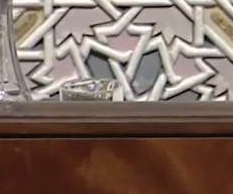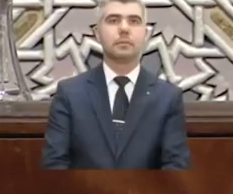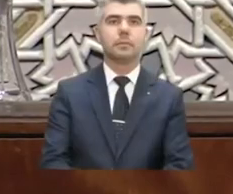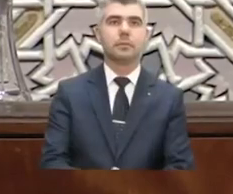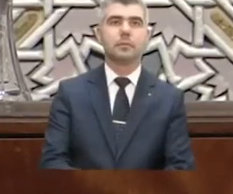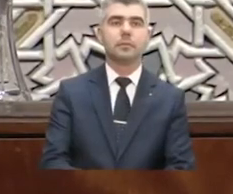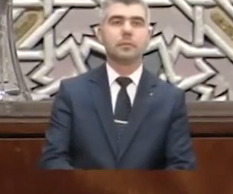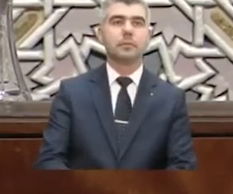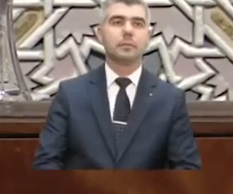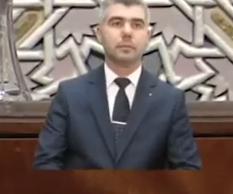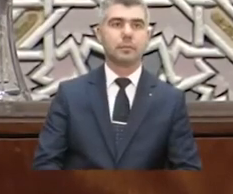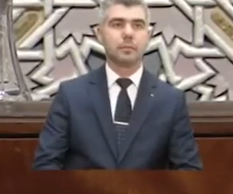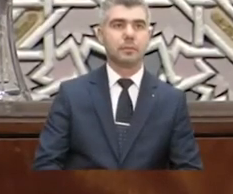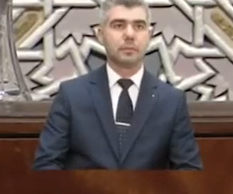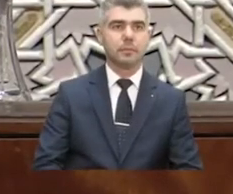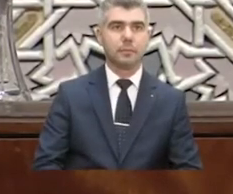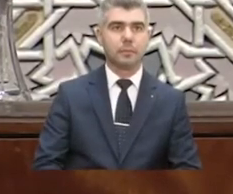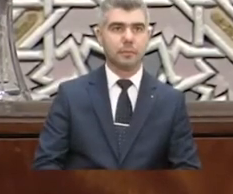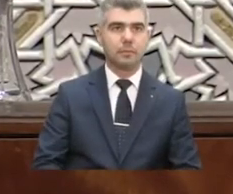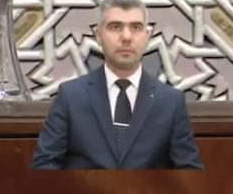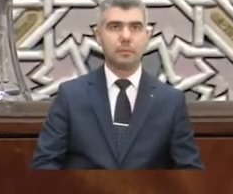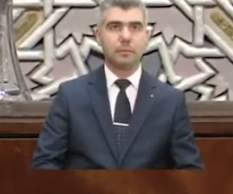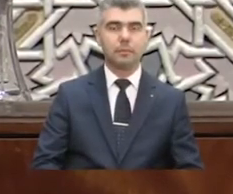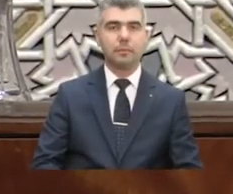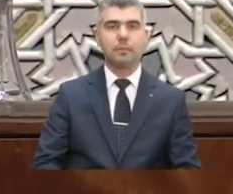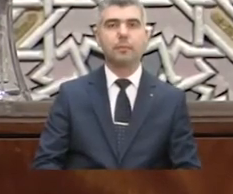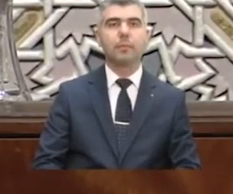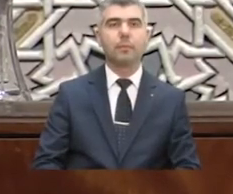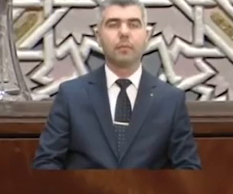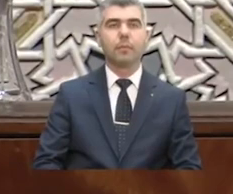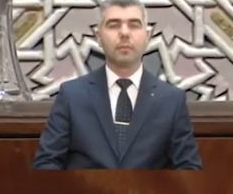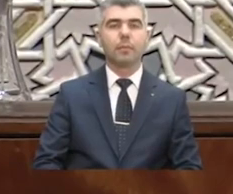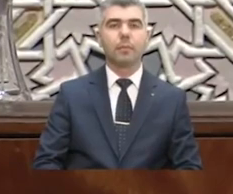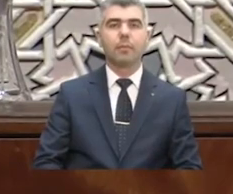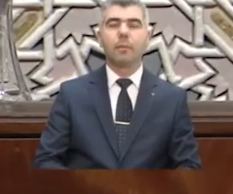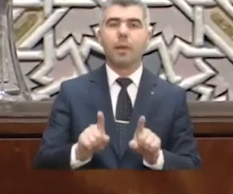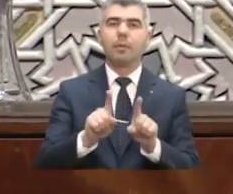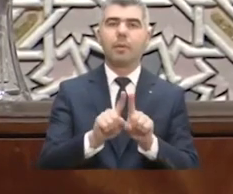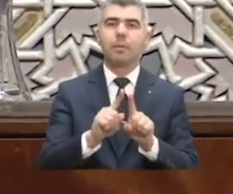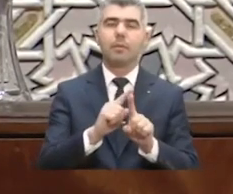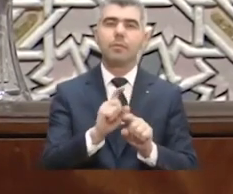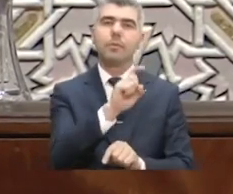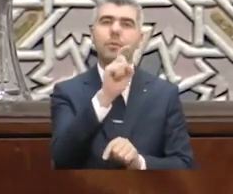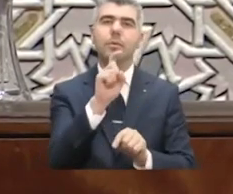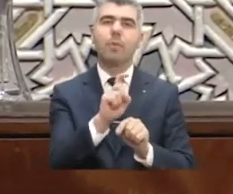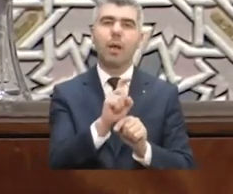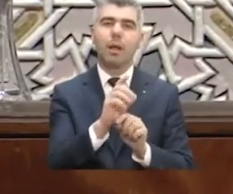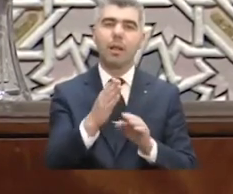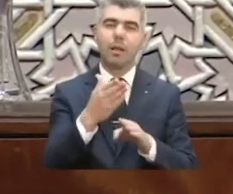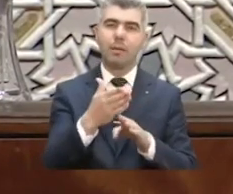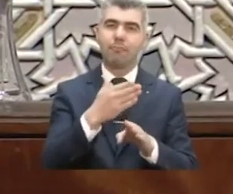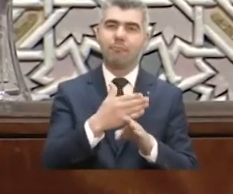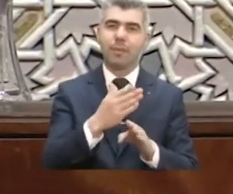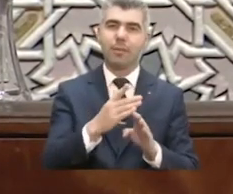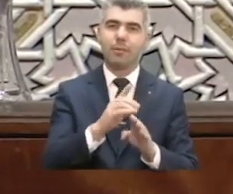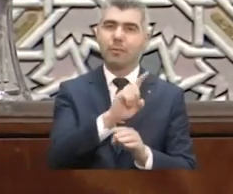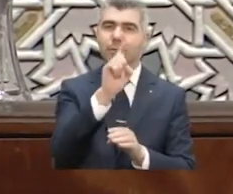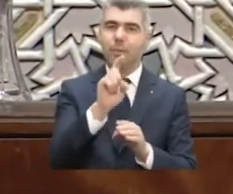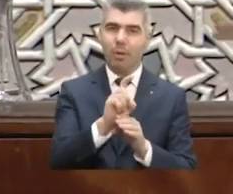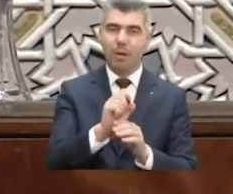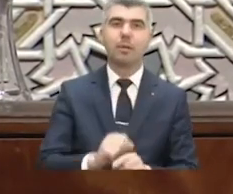هذا عنده سابقة وافتري على القانون، وإذا كنتم لم تراجعوا القانون كنت